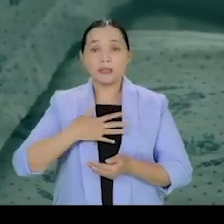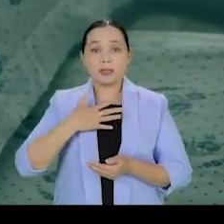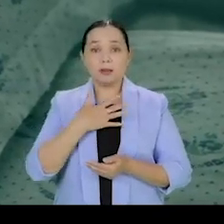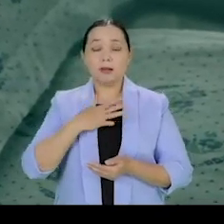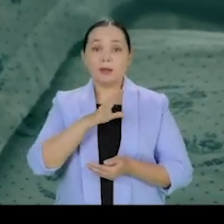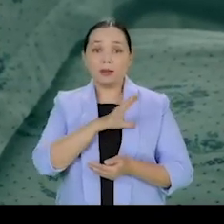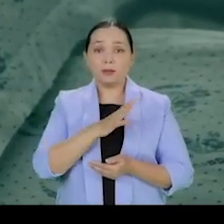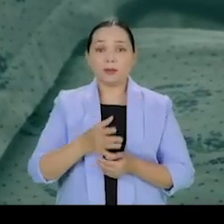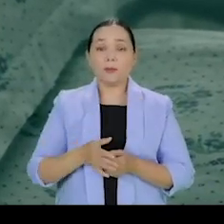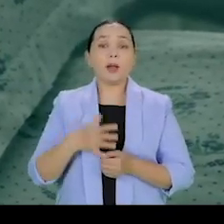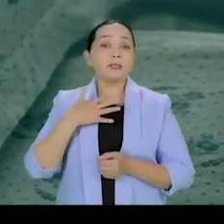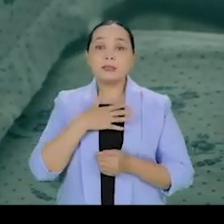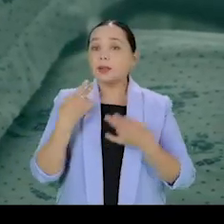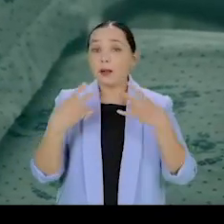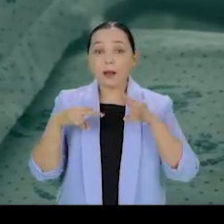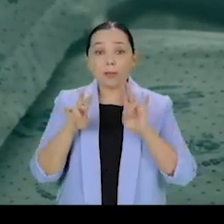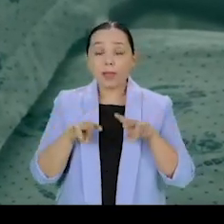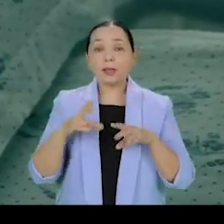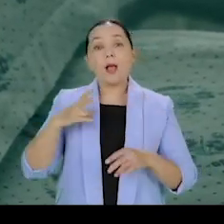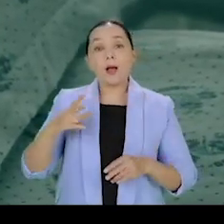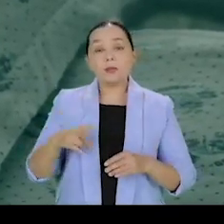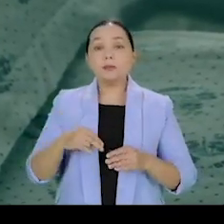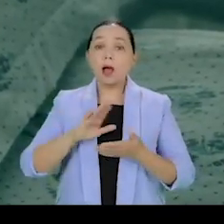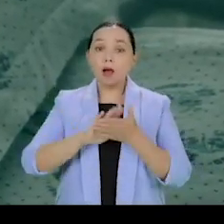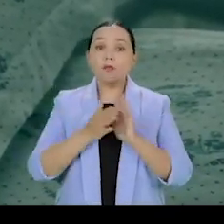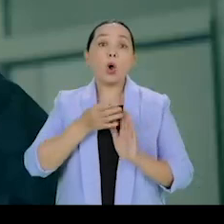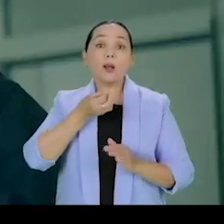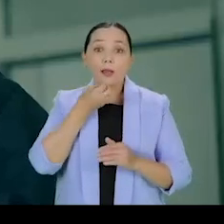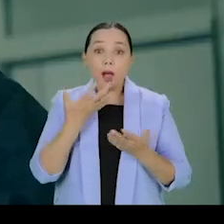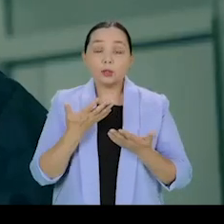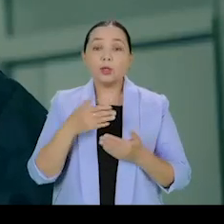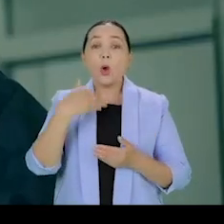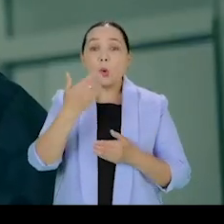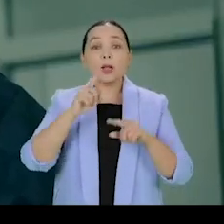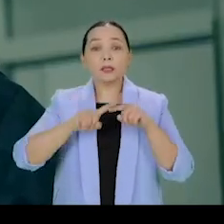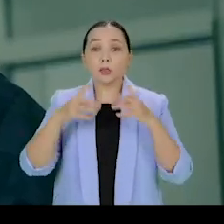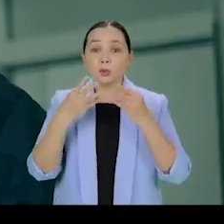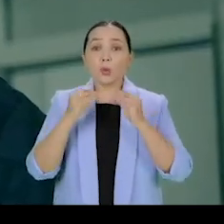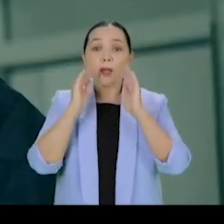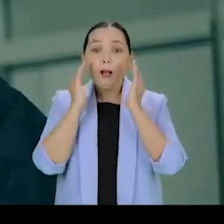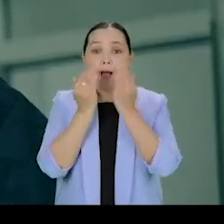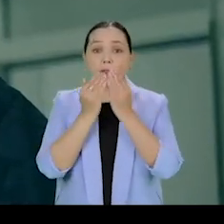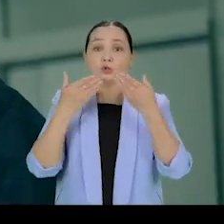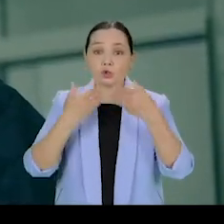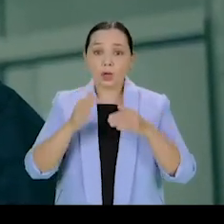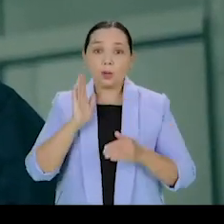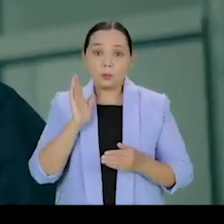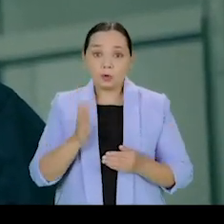edim. Siqilmang. Qizingizning ahvoli yaxshi. Ularni tez kunda karantindan chiqarib